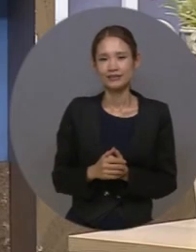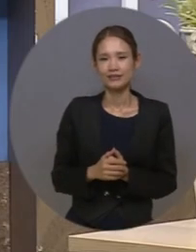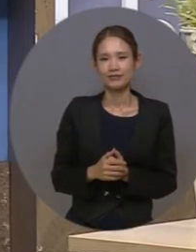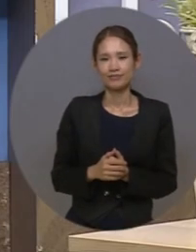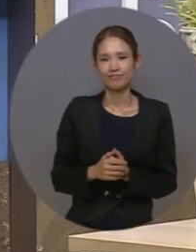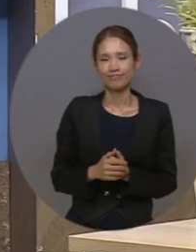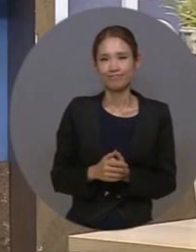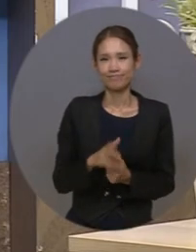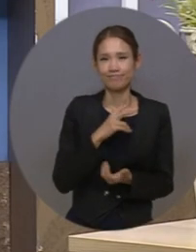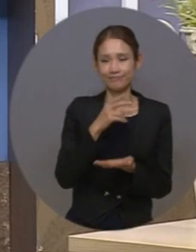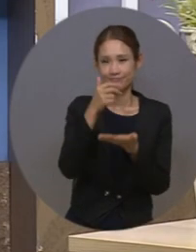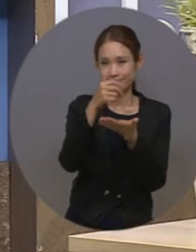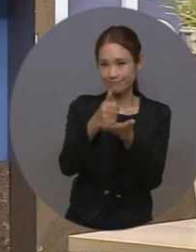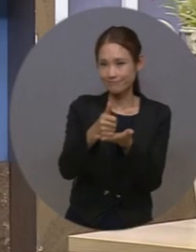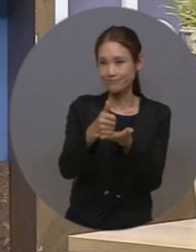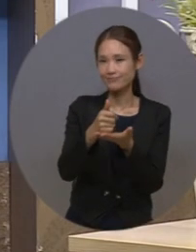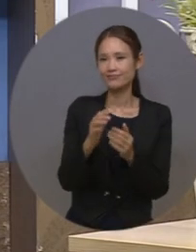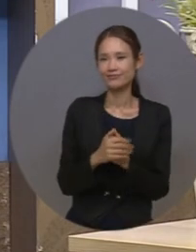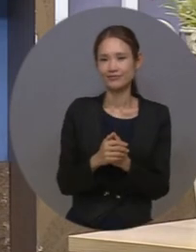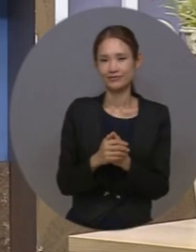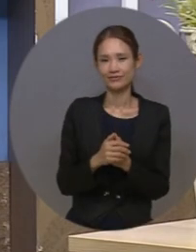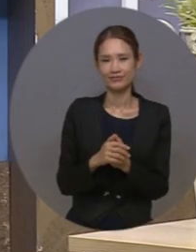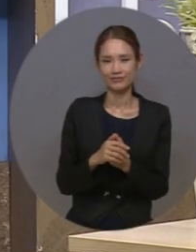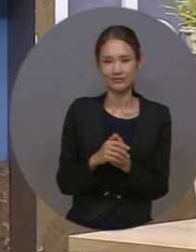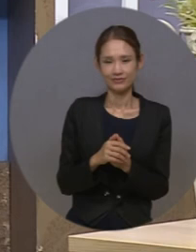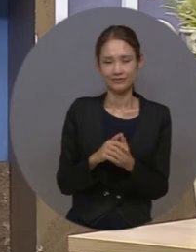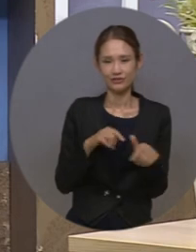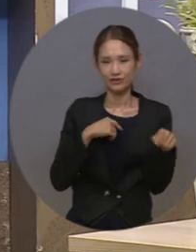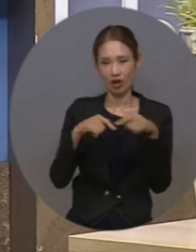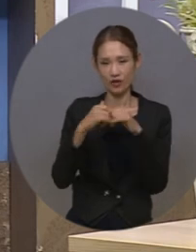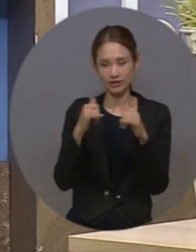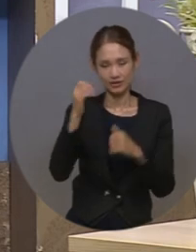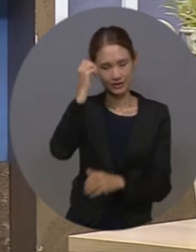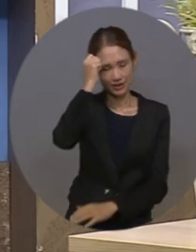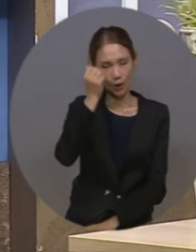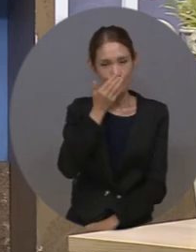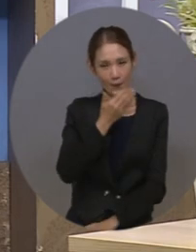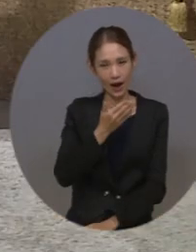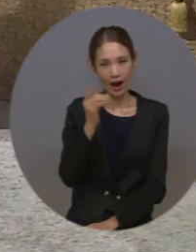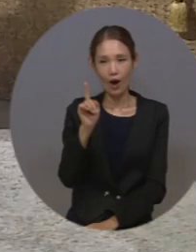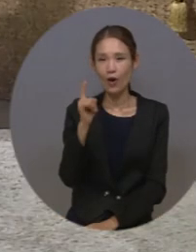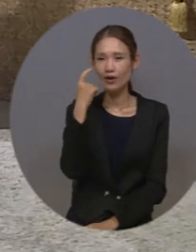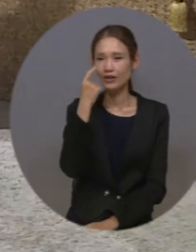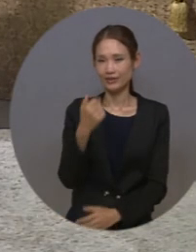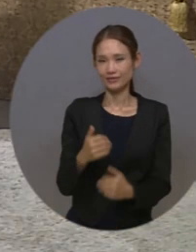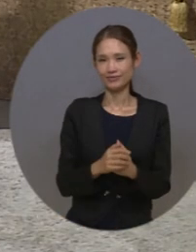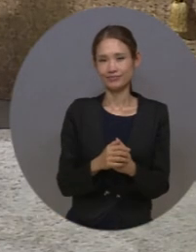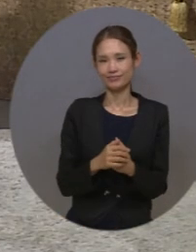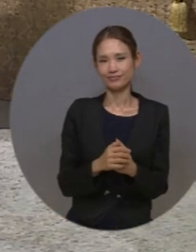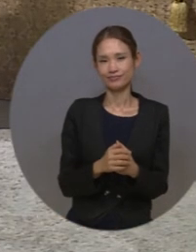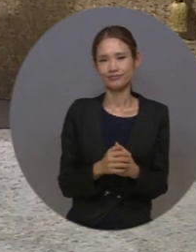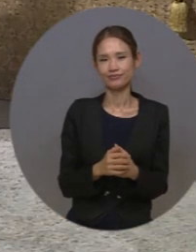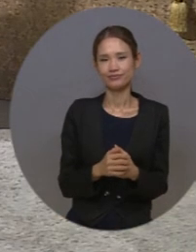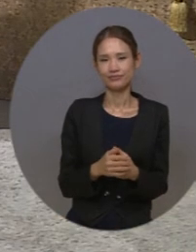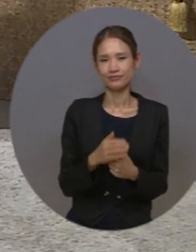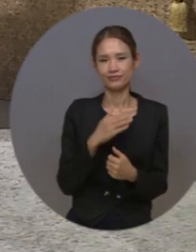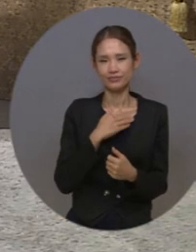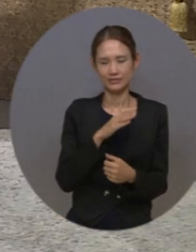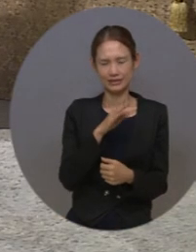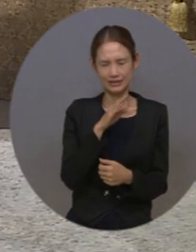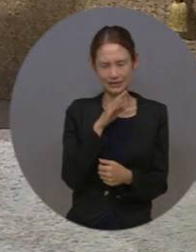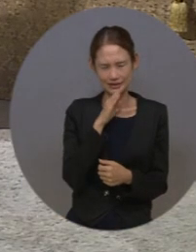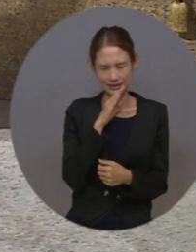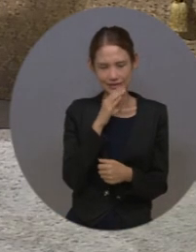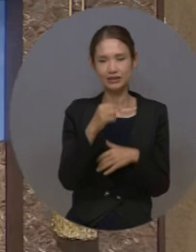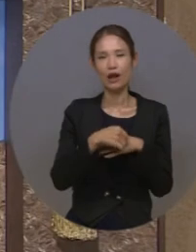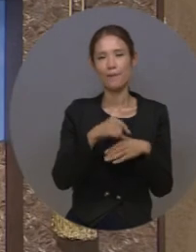그렇다면 의원님께서는 어떤 정치인으로 기억이 되고 싶으신가요? 저는 그